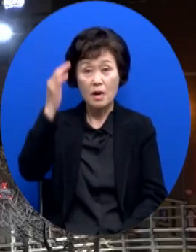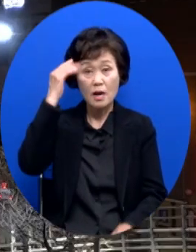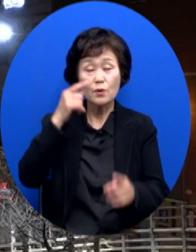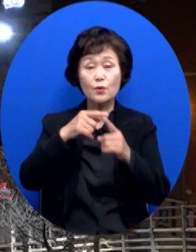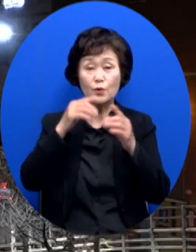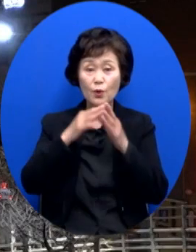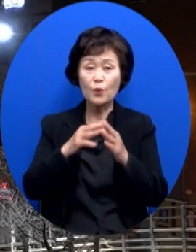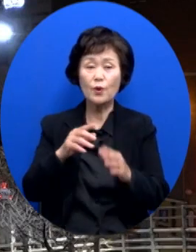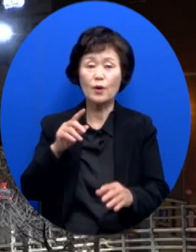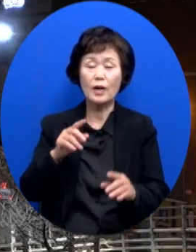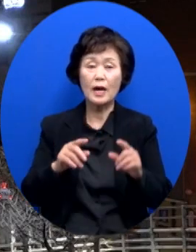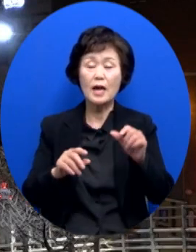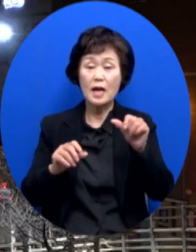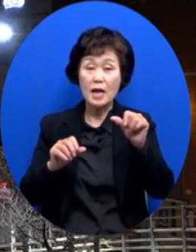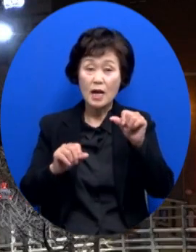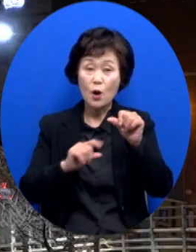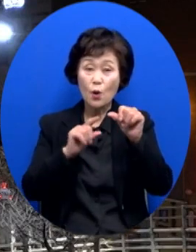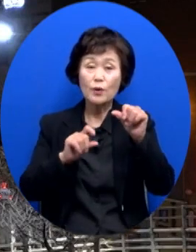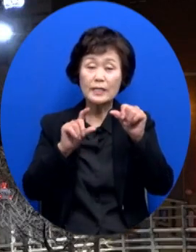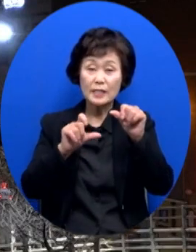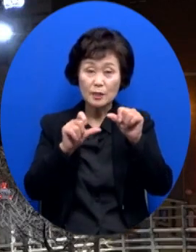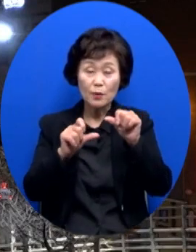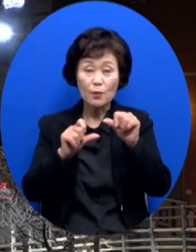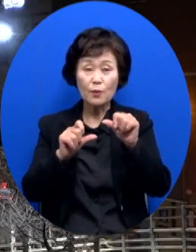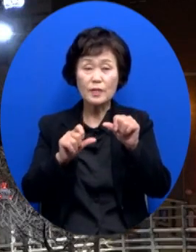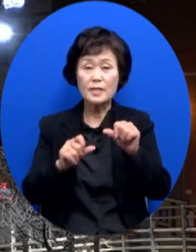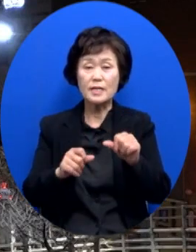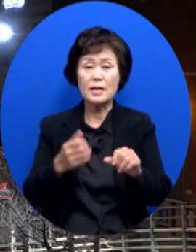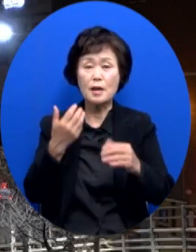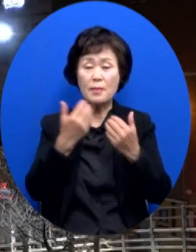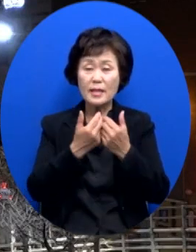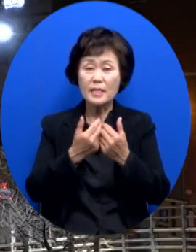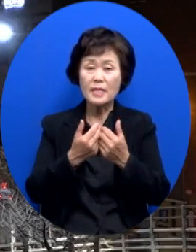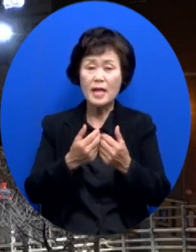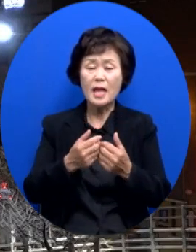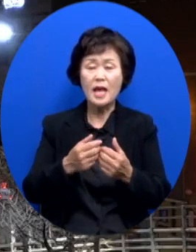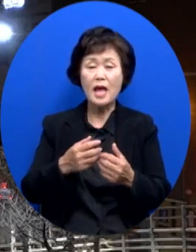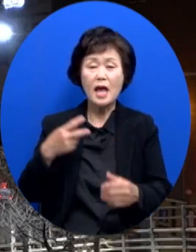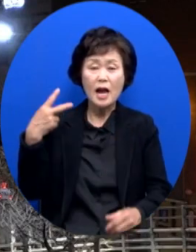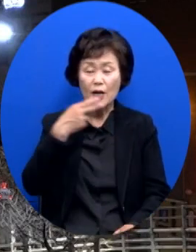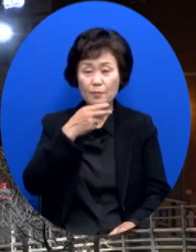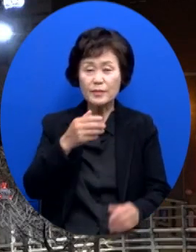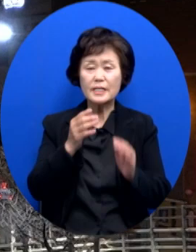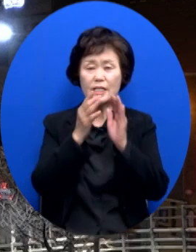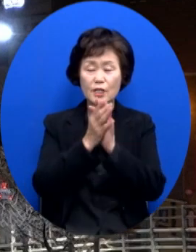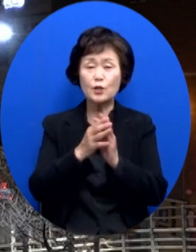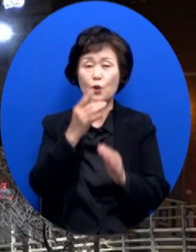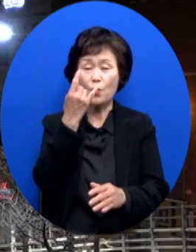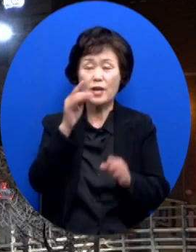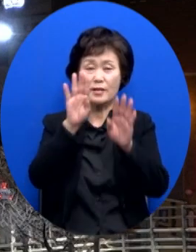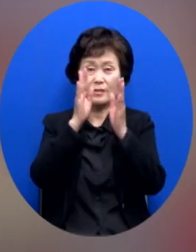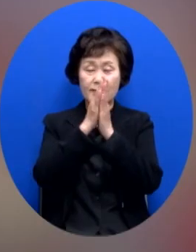한국교회가 15일 포괄적 차별금지법 반대를 위한 미스바 구국 기도회와 국민대회를 개최합니다.